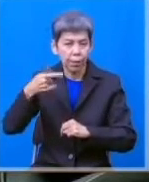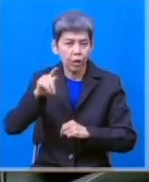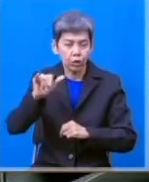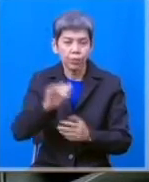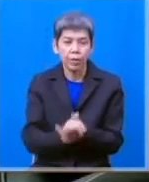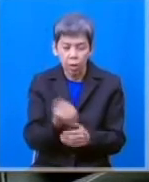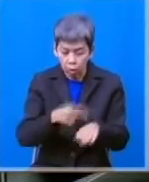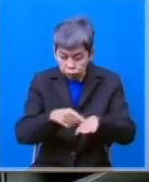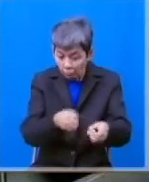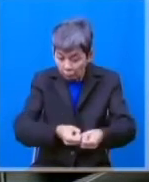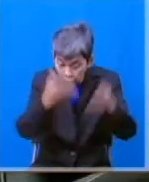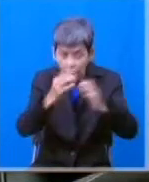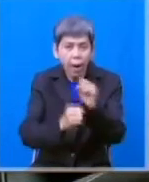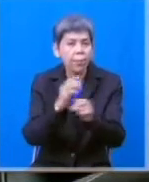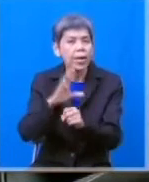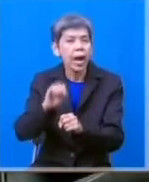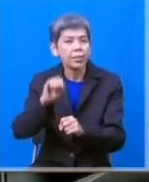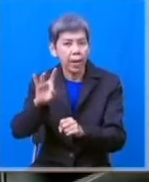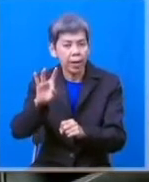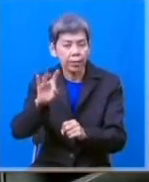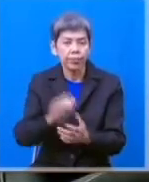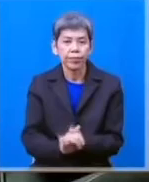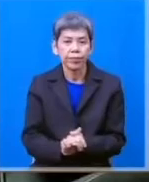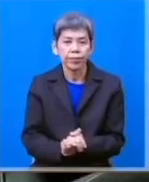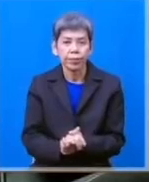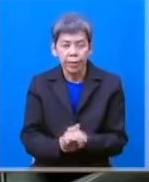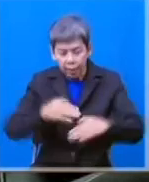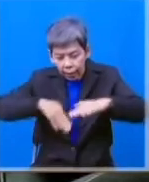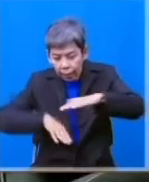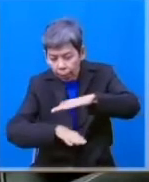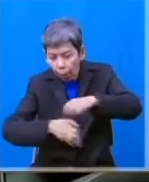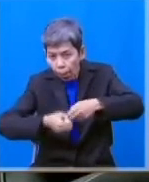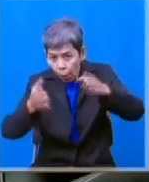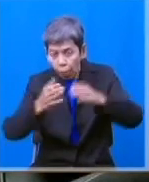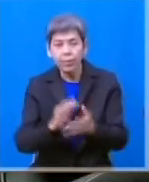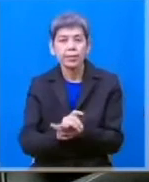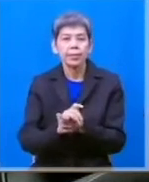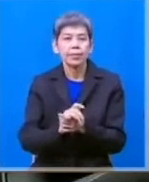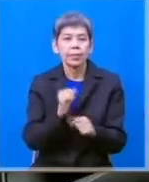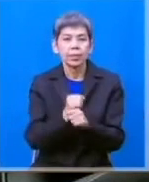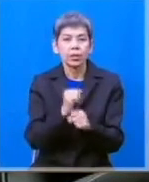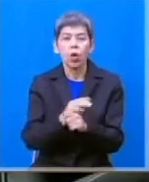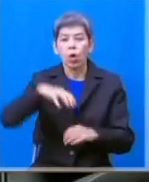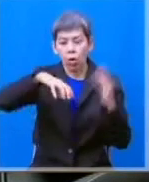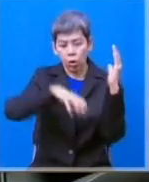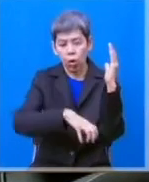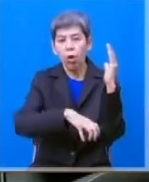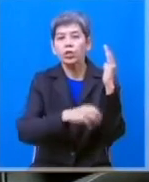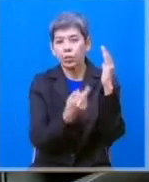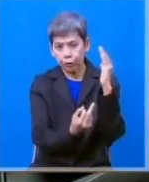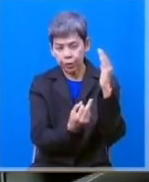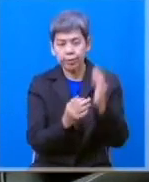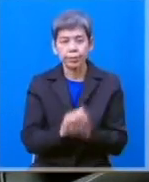คาร์บอมปี58ที่ชั้นใต้ดินเซ็นทรัลเฟสติวัลที่เกาะสมุย